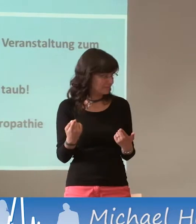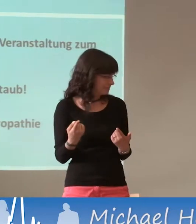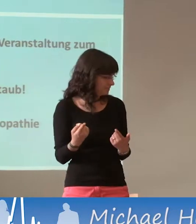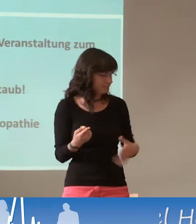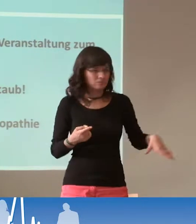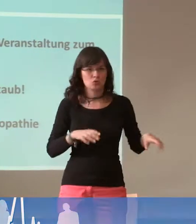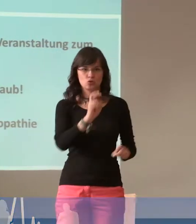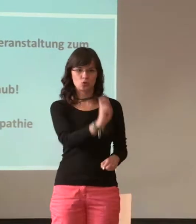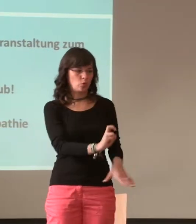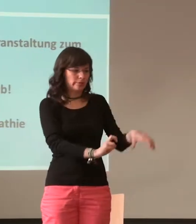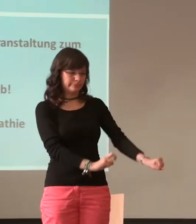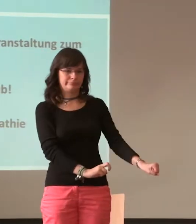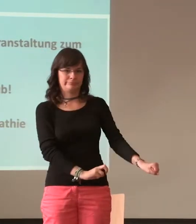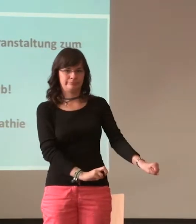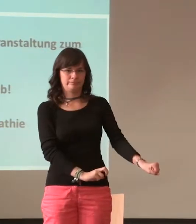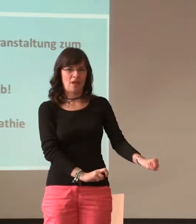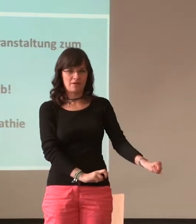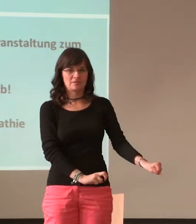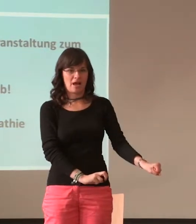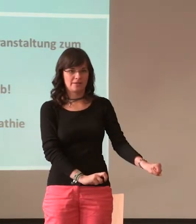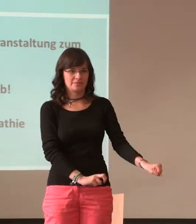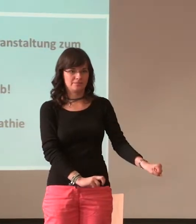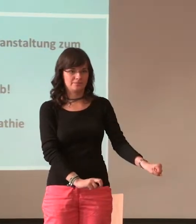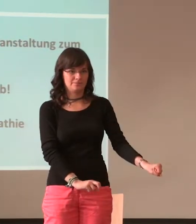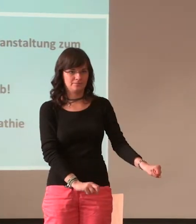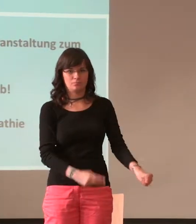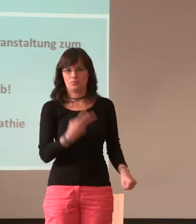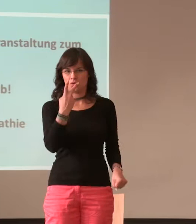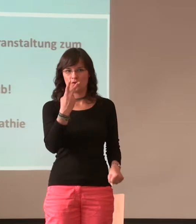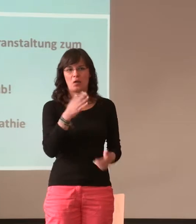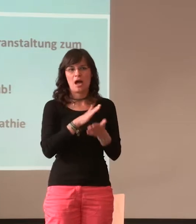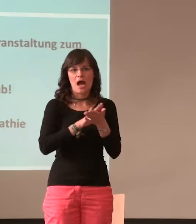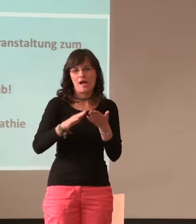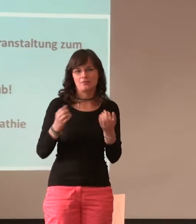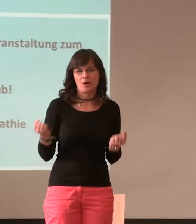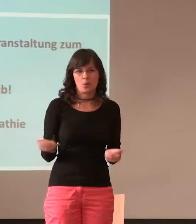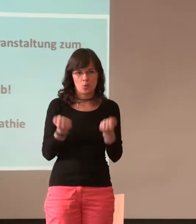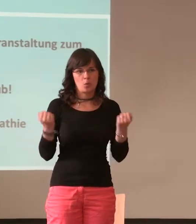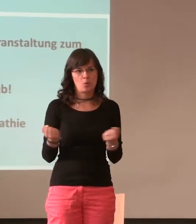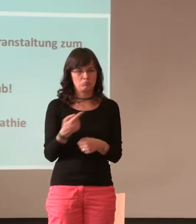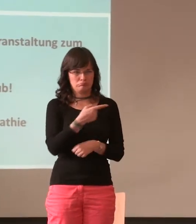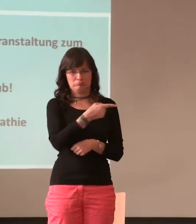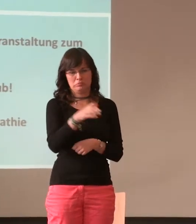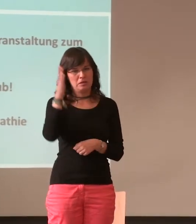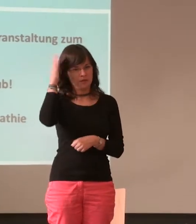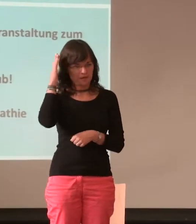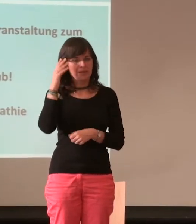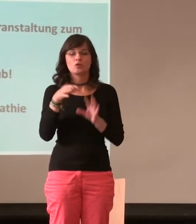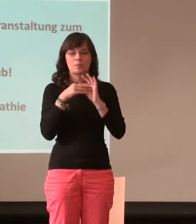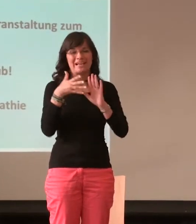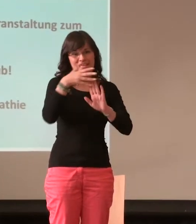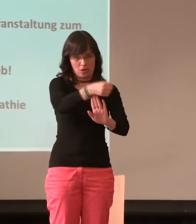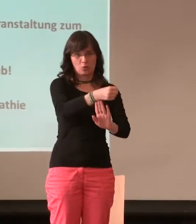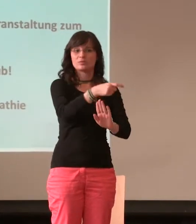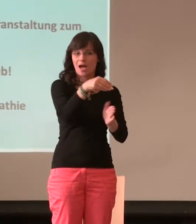halten Sie sich bitte fest und die beiden einfachsten Gleichgewichtsübungen, die wir kennen, die auch zur Diagnostik gehören, ist